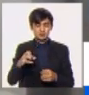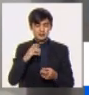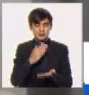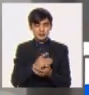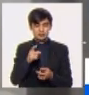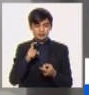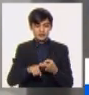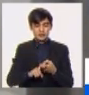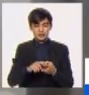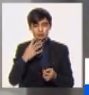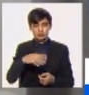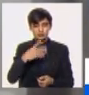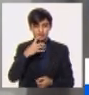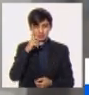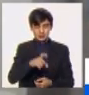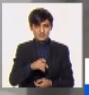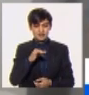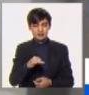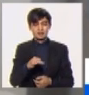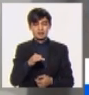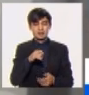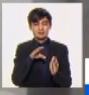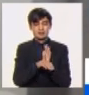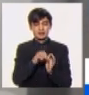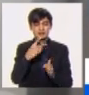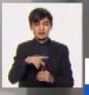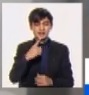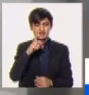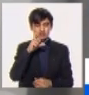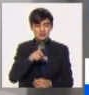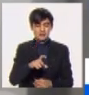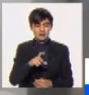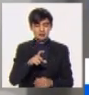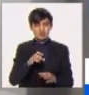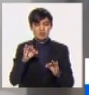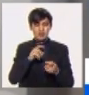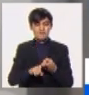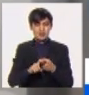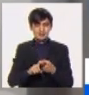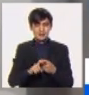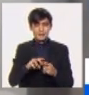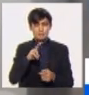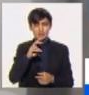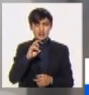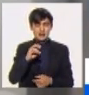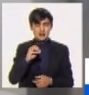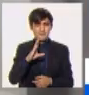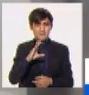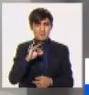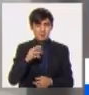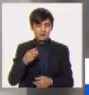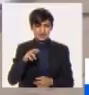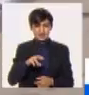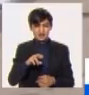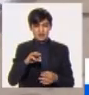болған 44 адам, оның 21-інде жедел респираторлық инфекцияның пневмонияның белгілері